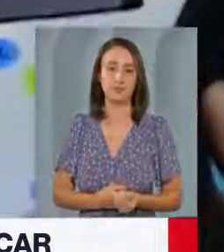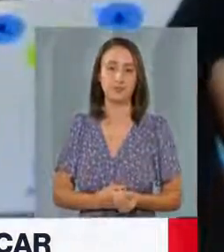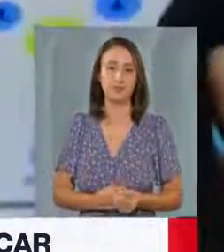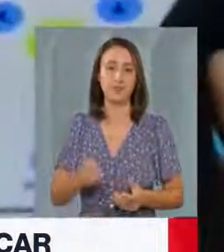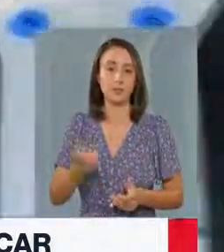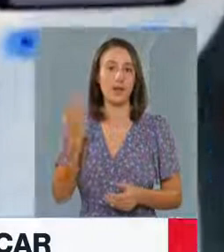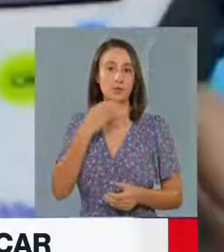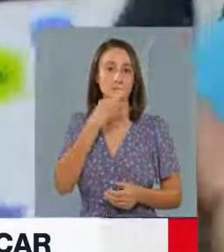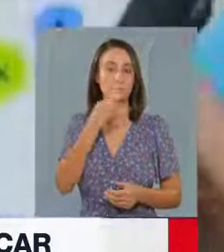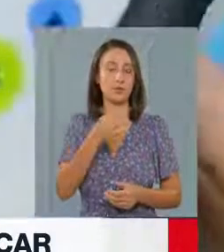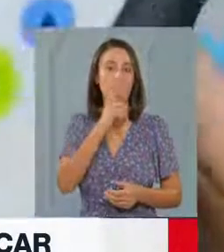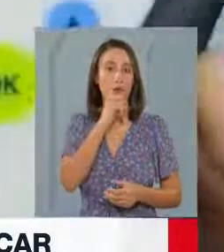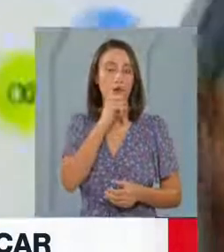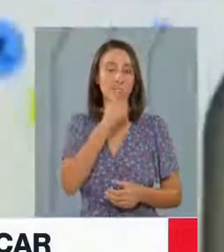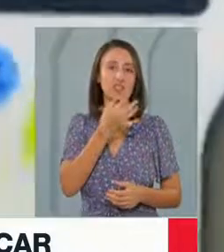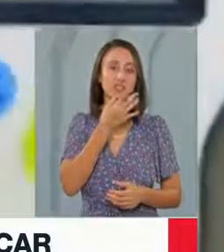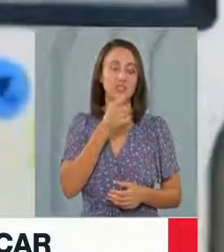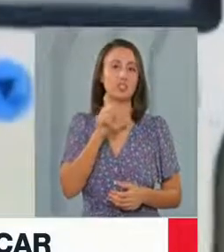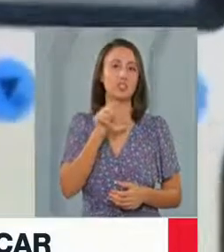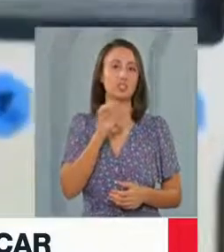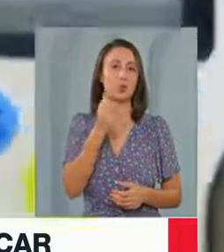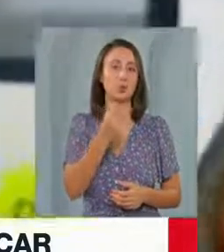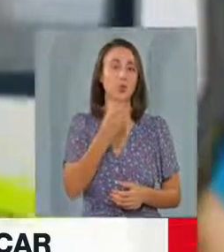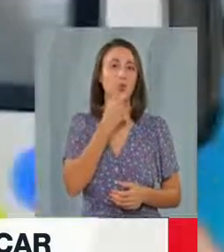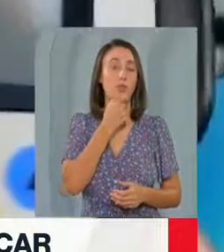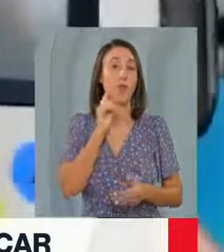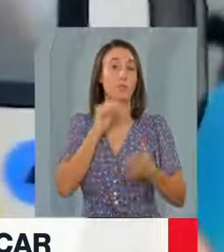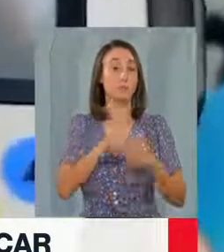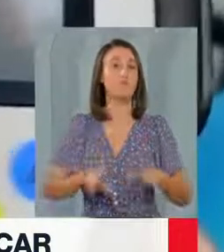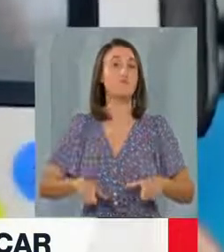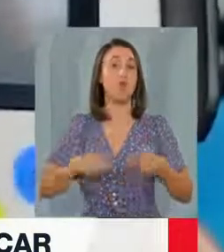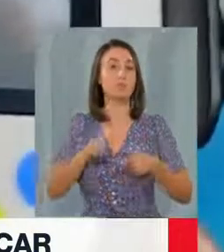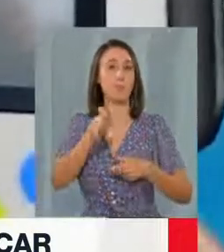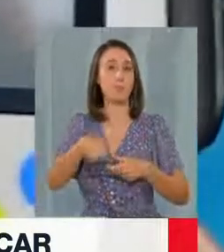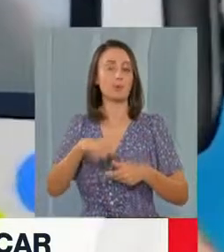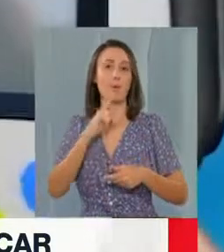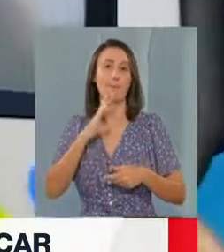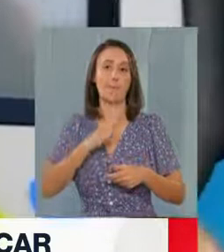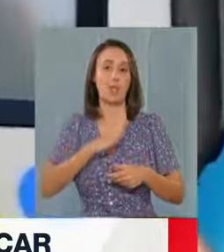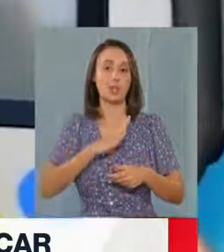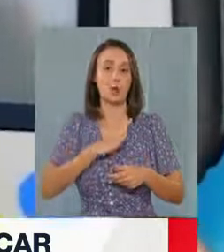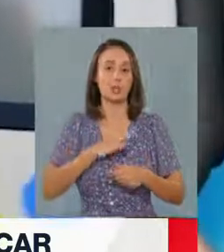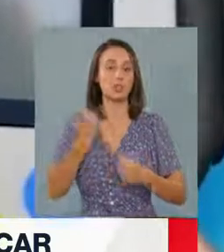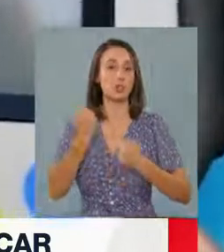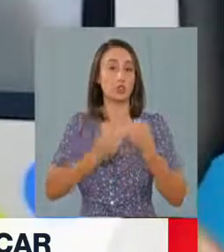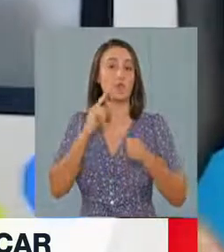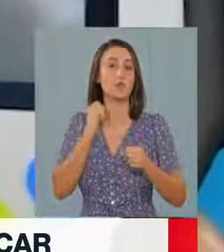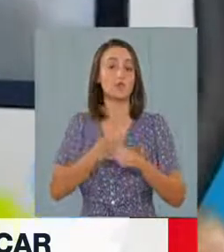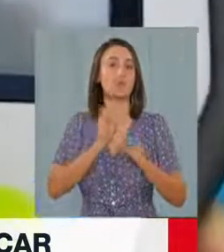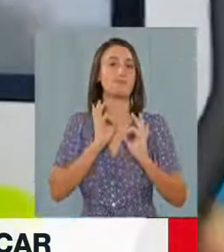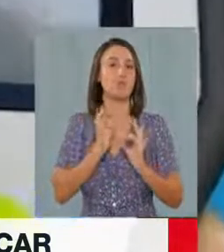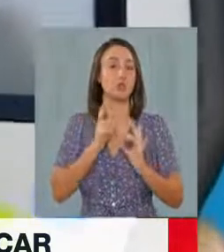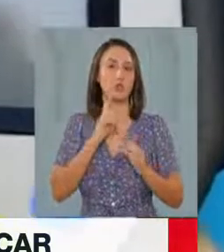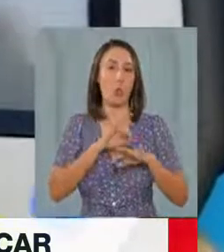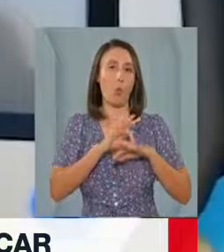Aceasta a fost reacția bărbatului în vârstă de 51 de ani care a pus viețile pasagerilor săi în pericol. Șoferul făcea o cursă specială